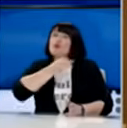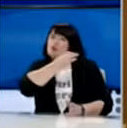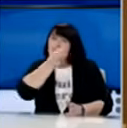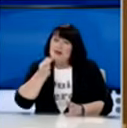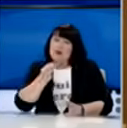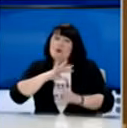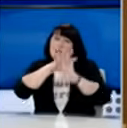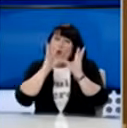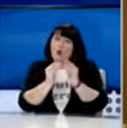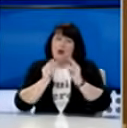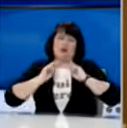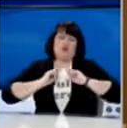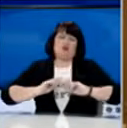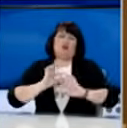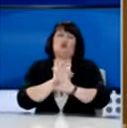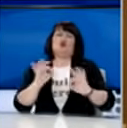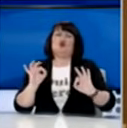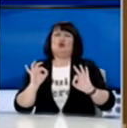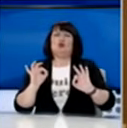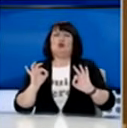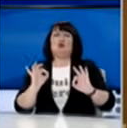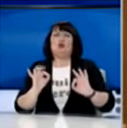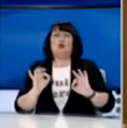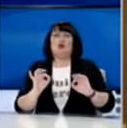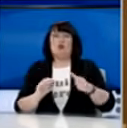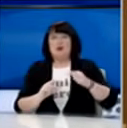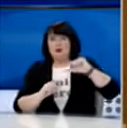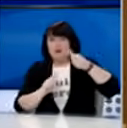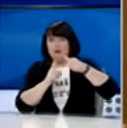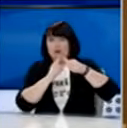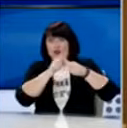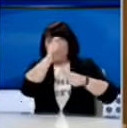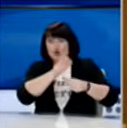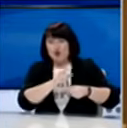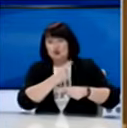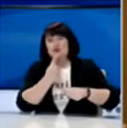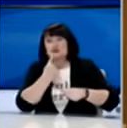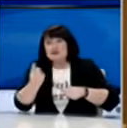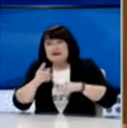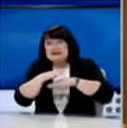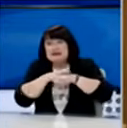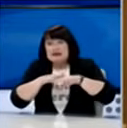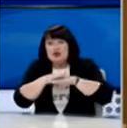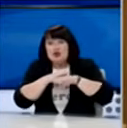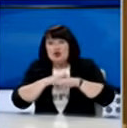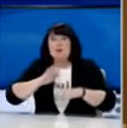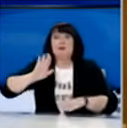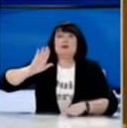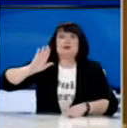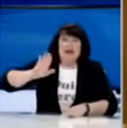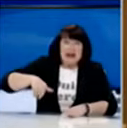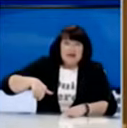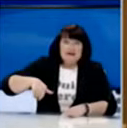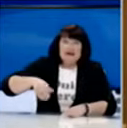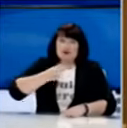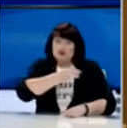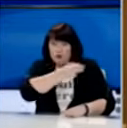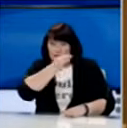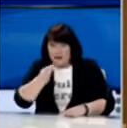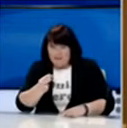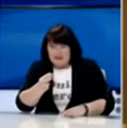είναι καλώς καμωμένα. Μα αν πρώτος, κύριε Μητσοτάκη, ζητάτε συγγνώμη και είστε ο τελευταίος που θα